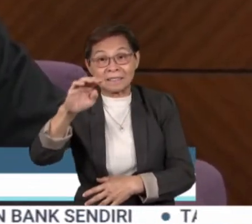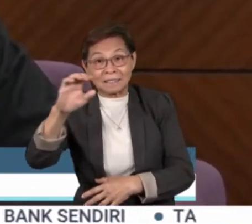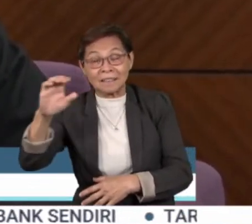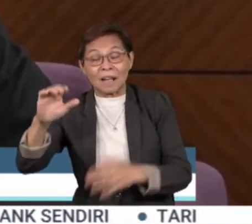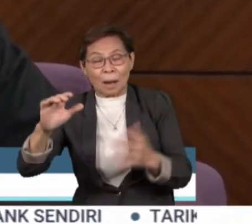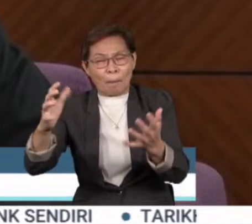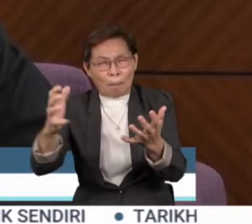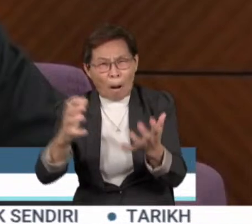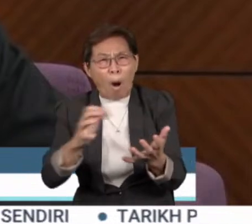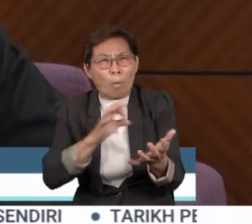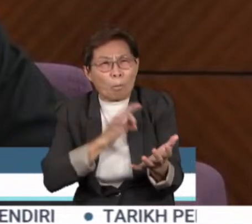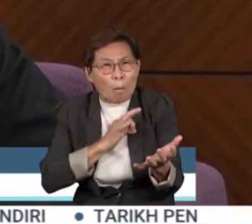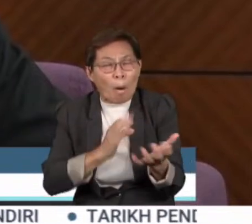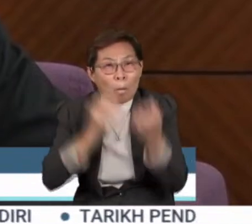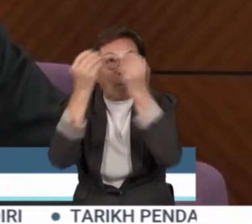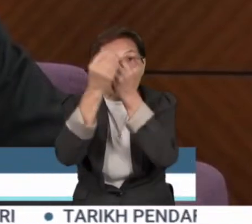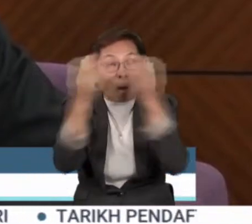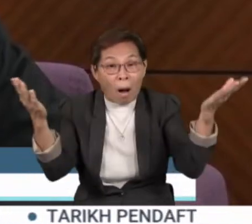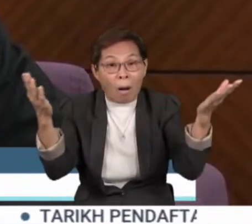mengumumkan